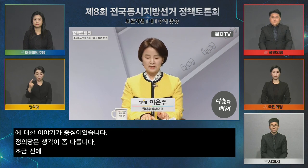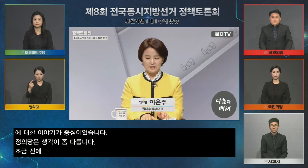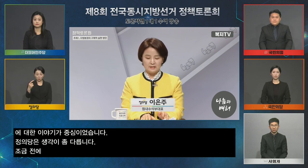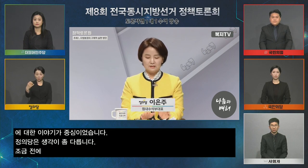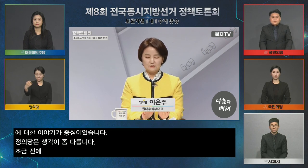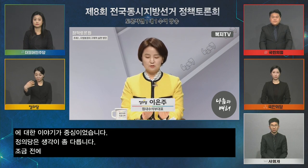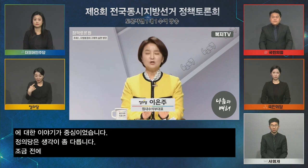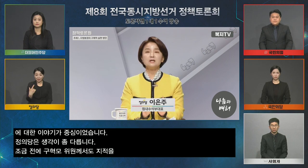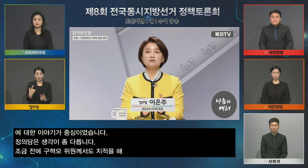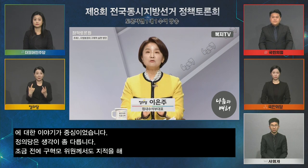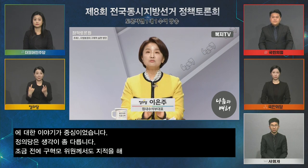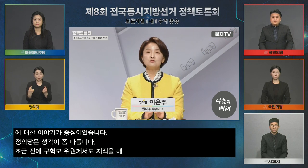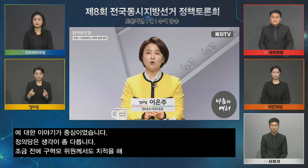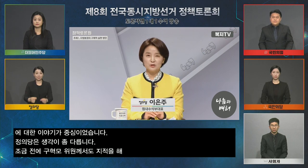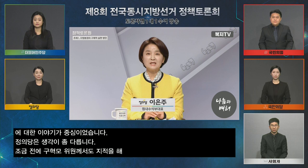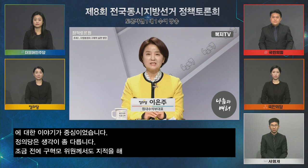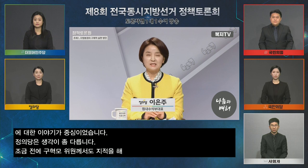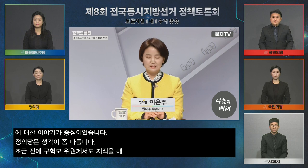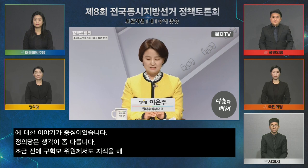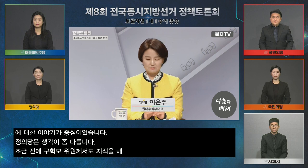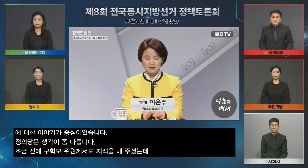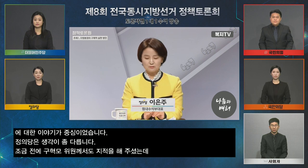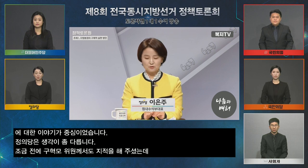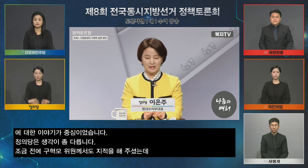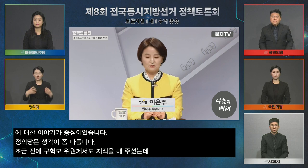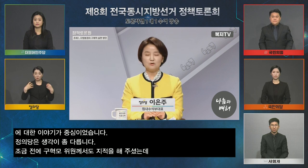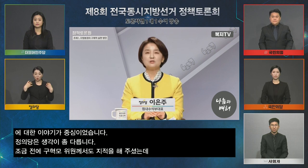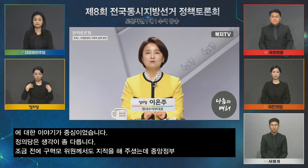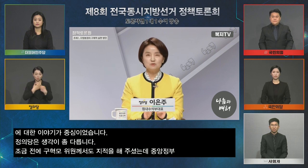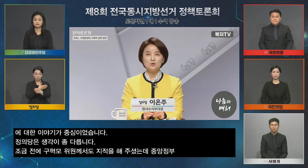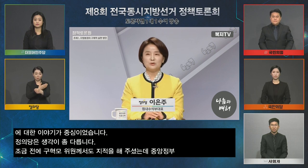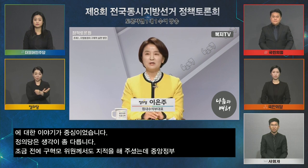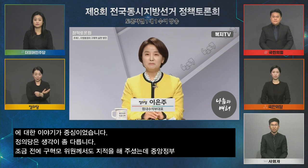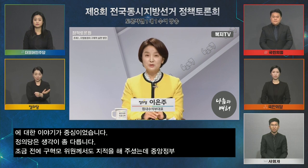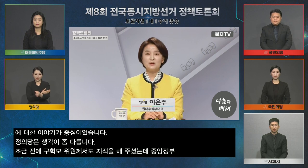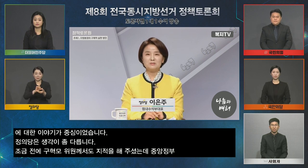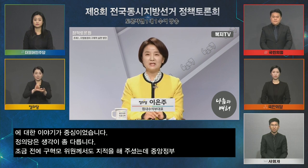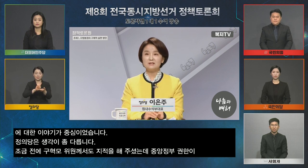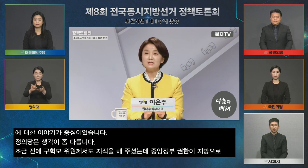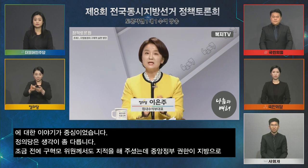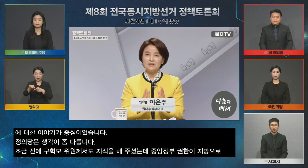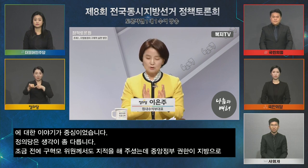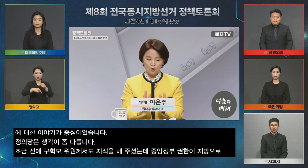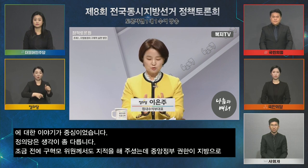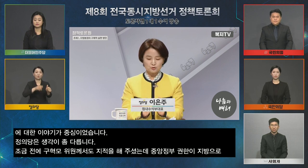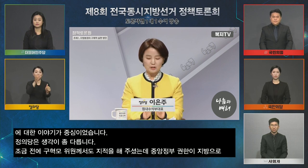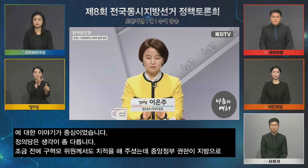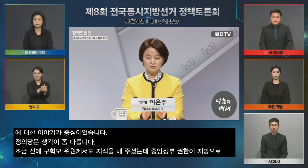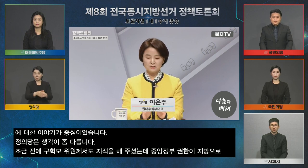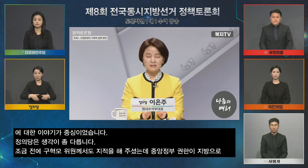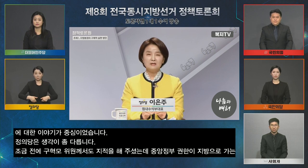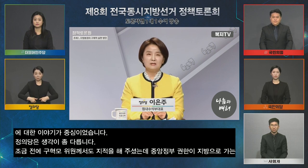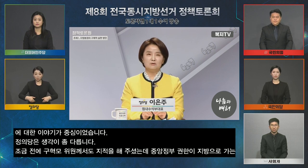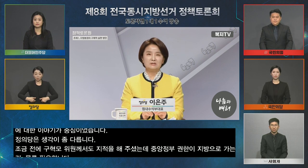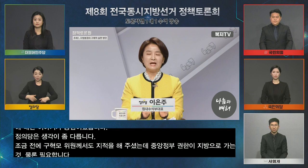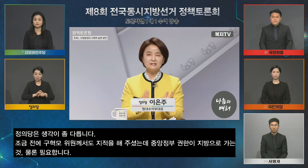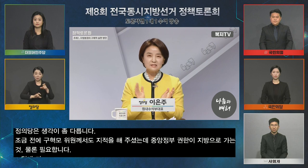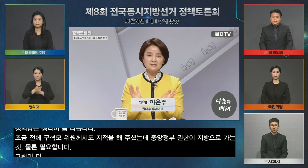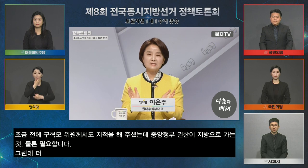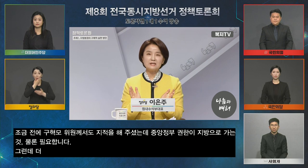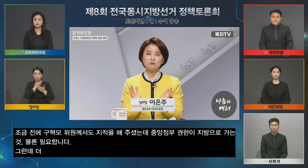해주셨는데 중앙정부 권한이 지방으로 가는 것 물론 필요합니다. 그런데 더 중요한 것은